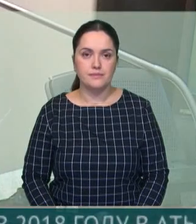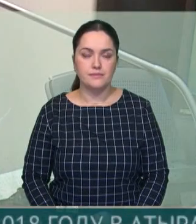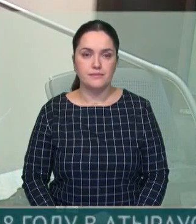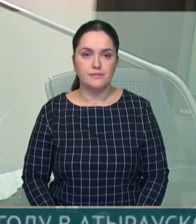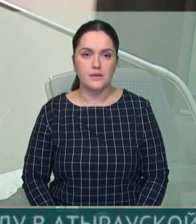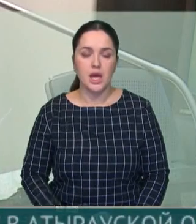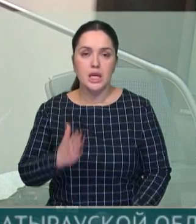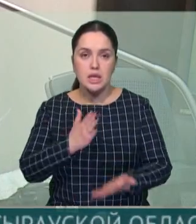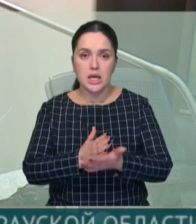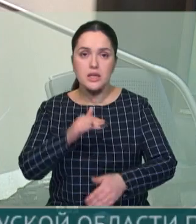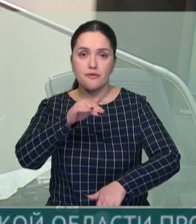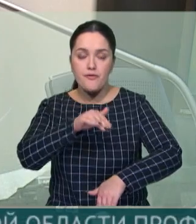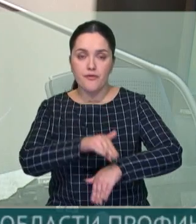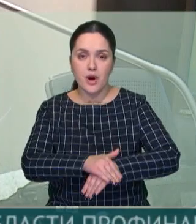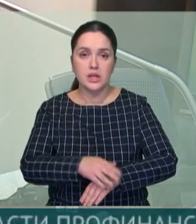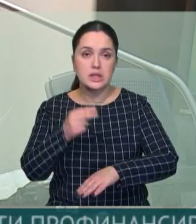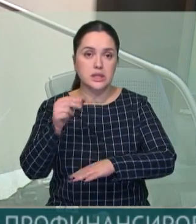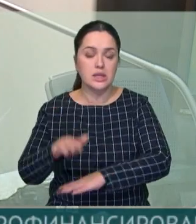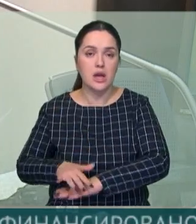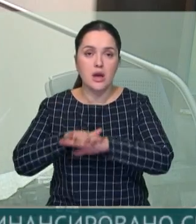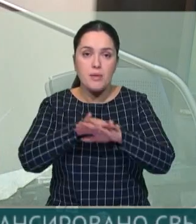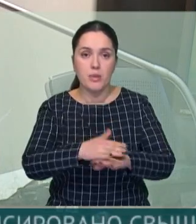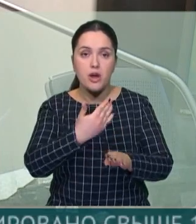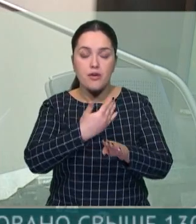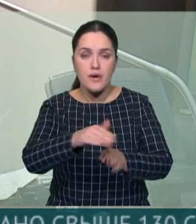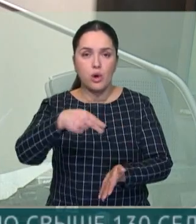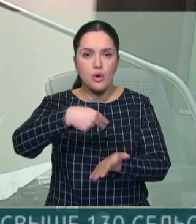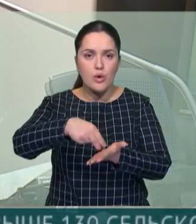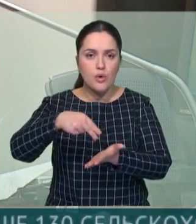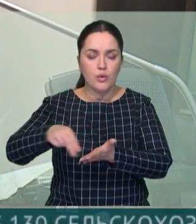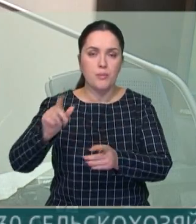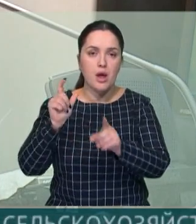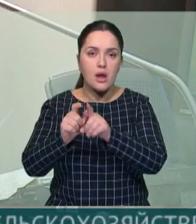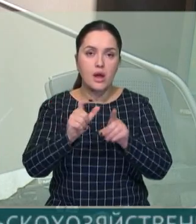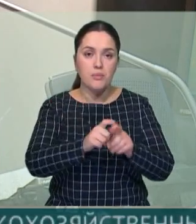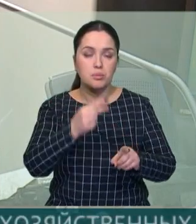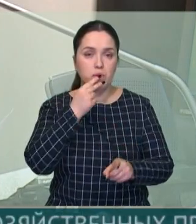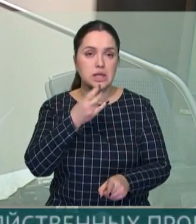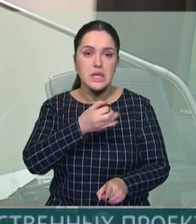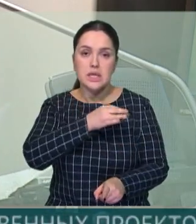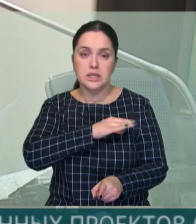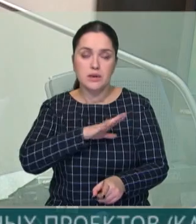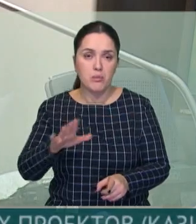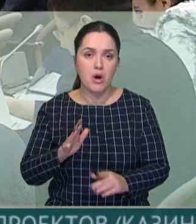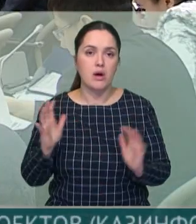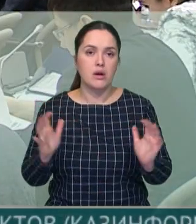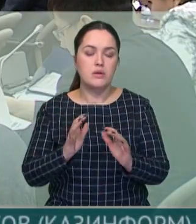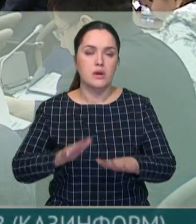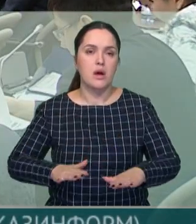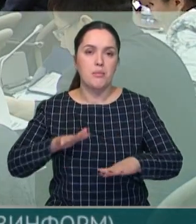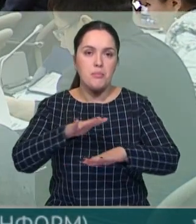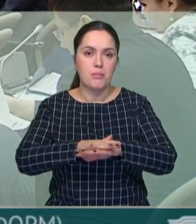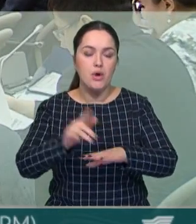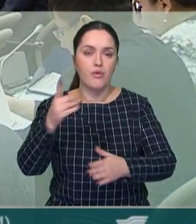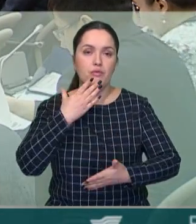Есть факты, когда денежные средства, выделенные на закуп продукции по назначению, не использовались, а хранились в депозитных счетах СПК.